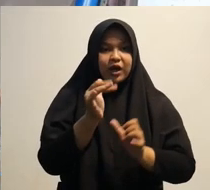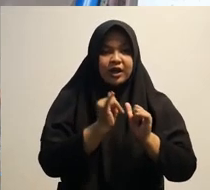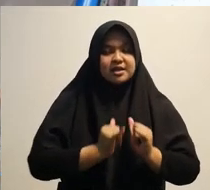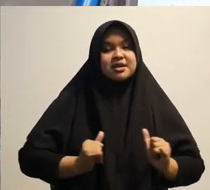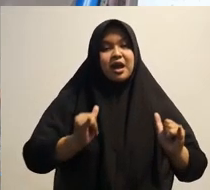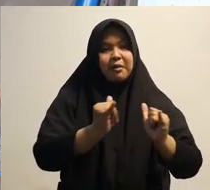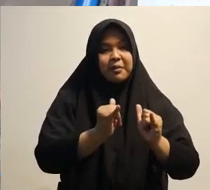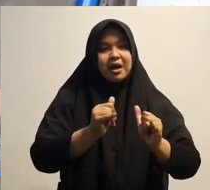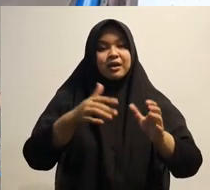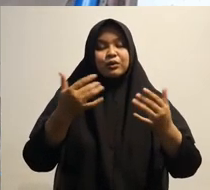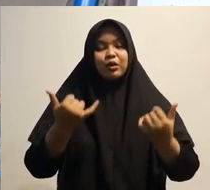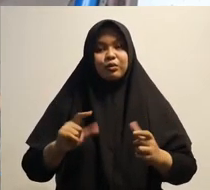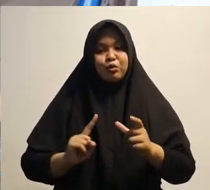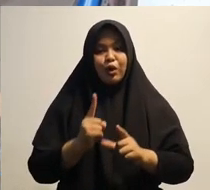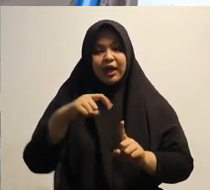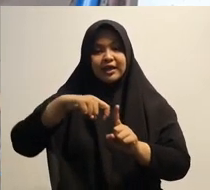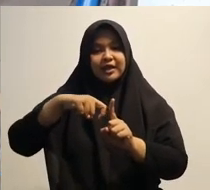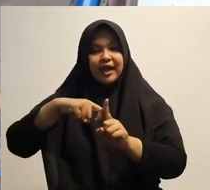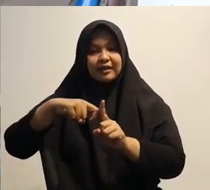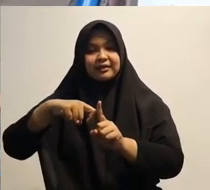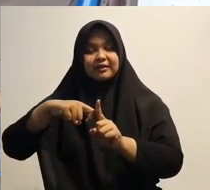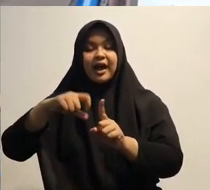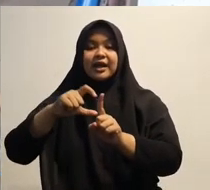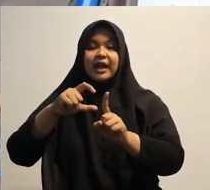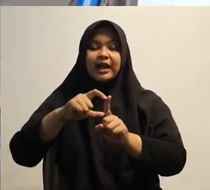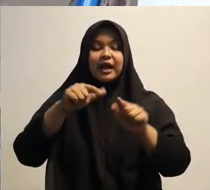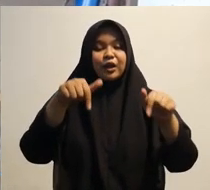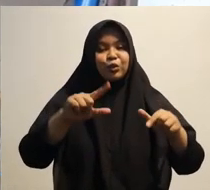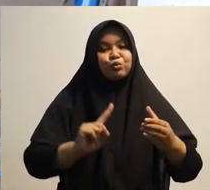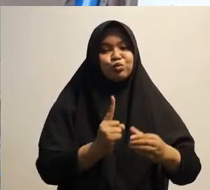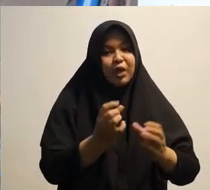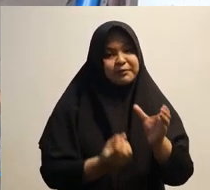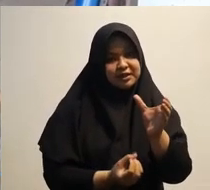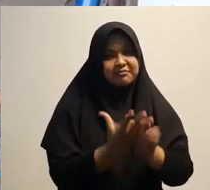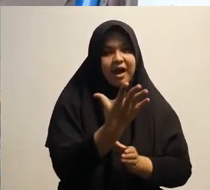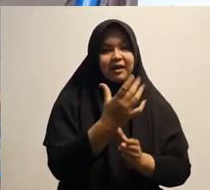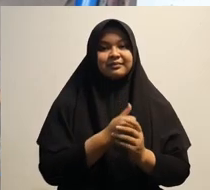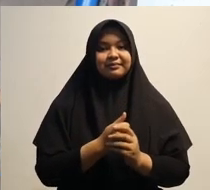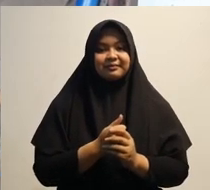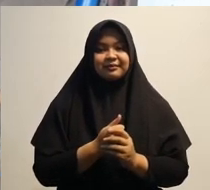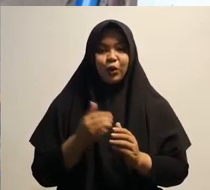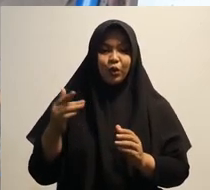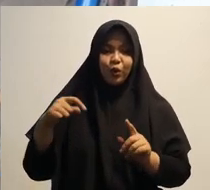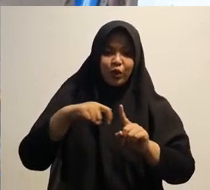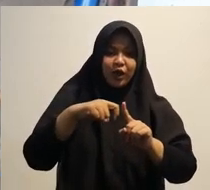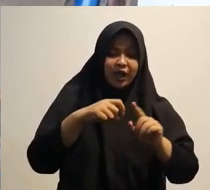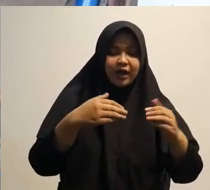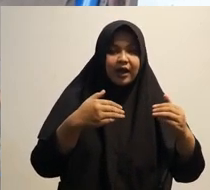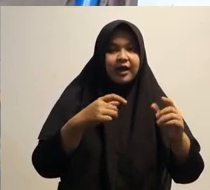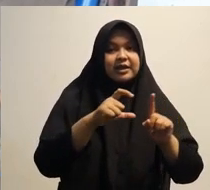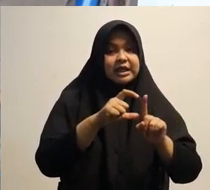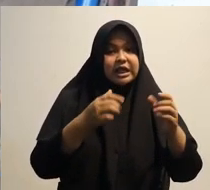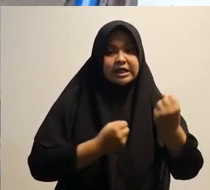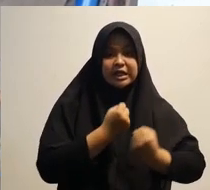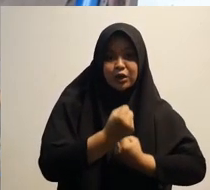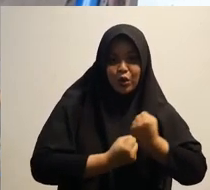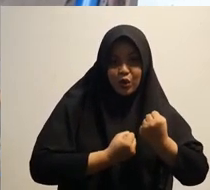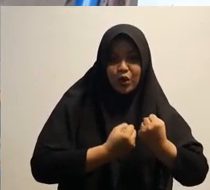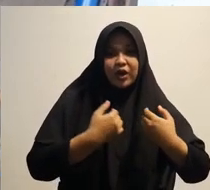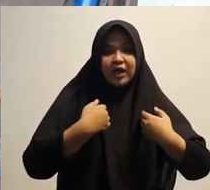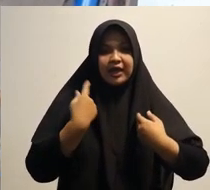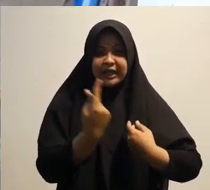ya mungkin sama-sama sejak ada KDD itu. Jadi kita seiringan lah pada waktu itu, karena dengan adanya KDD